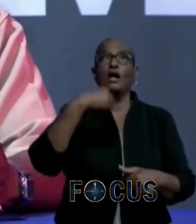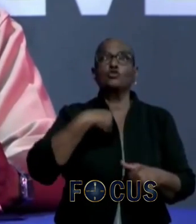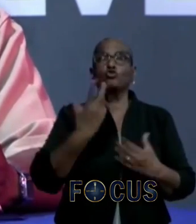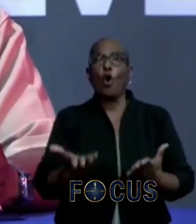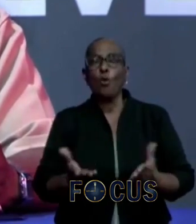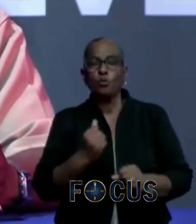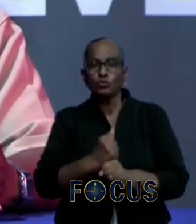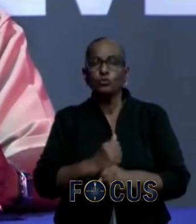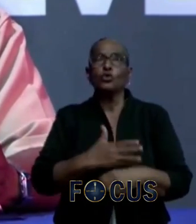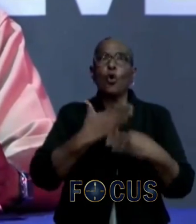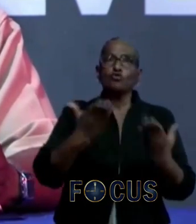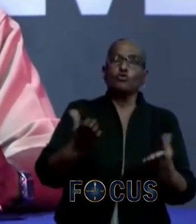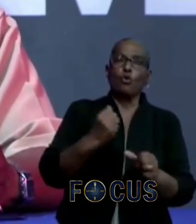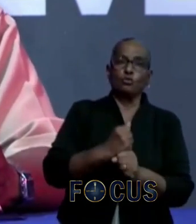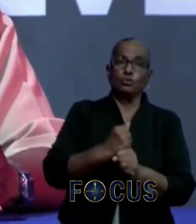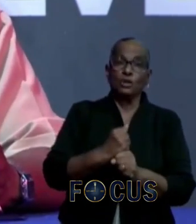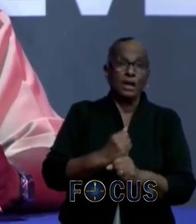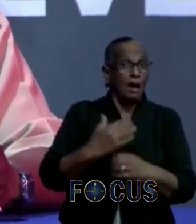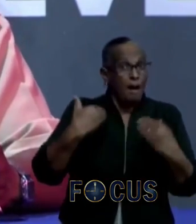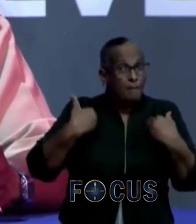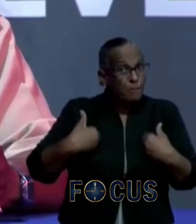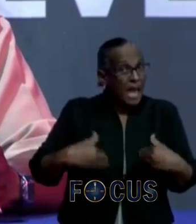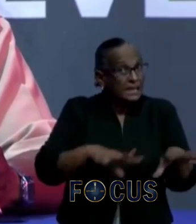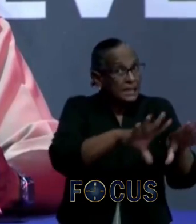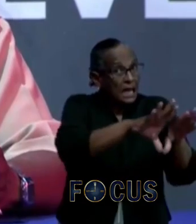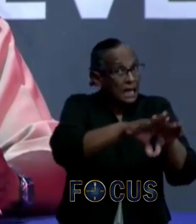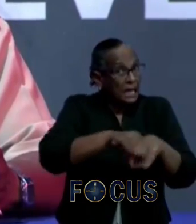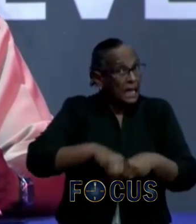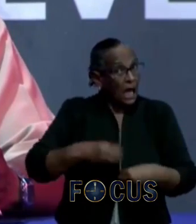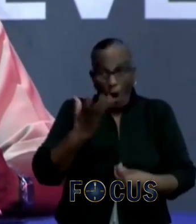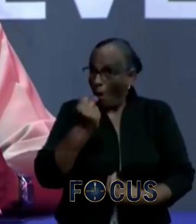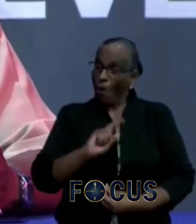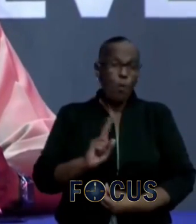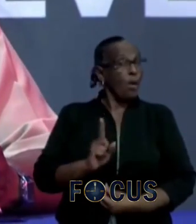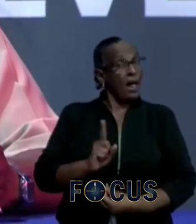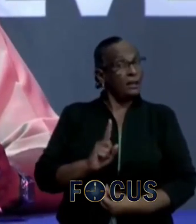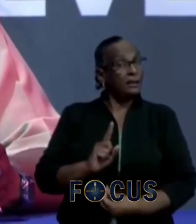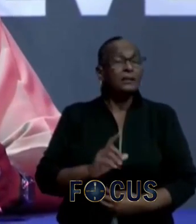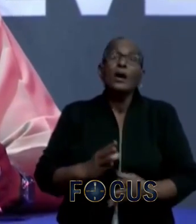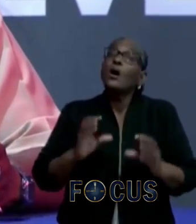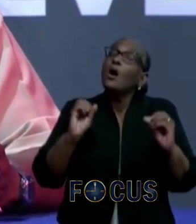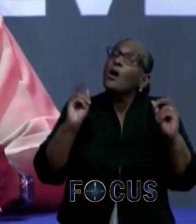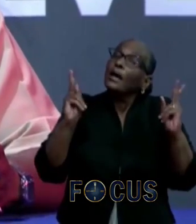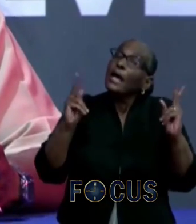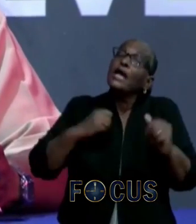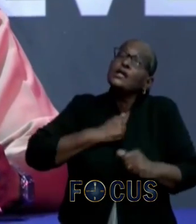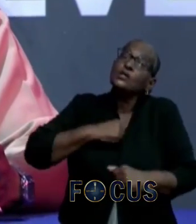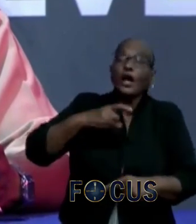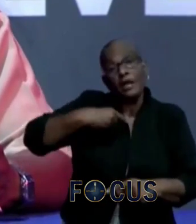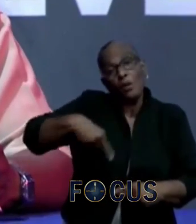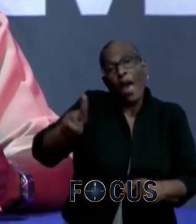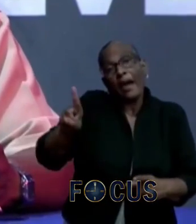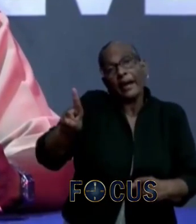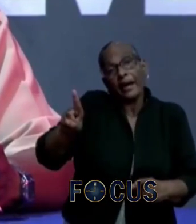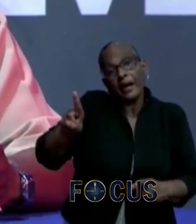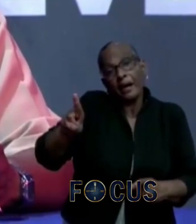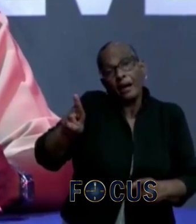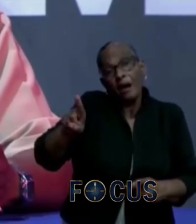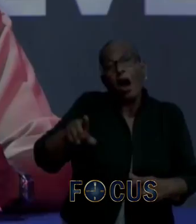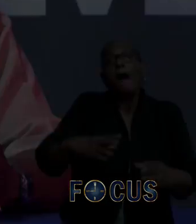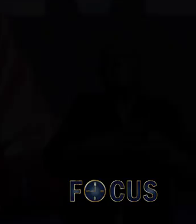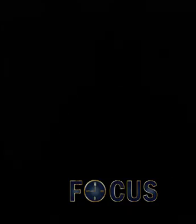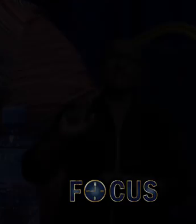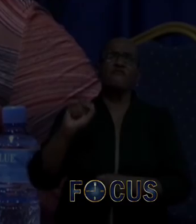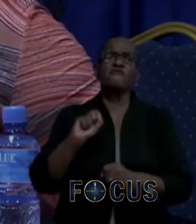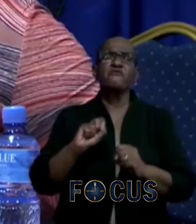Suma Noa Hore schrift naar de regel dat hij Dayabi Sende Guadorosi. Wat naar jou verantwoord